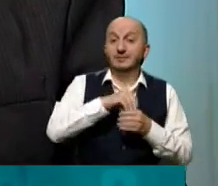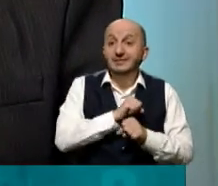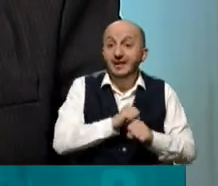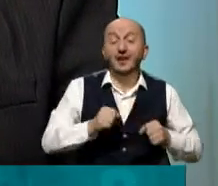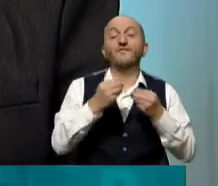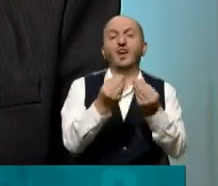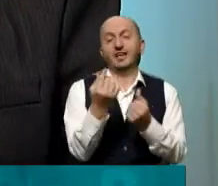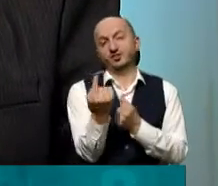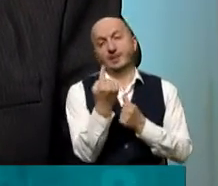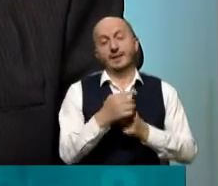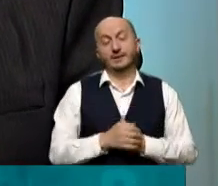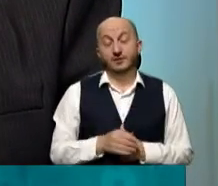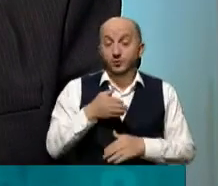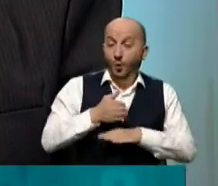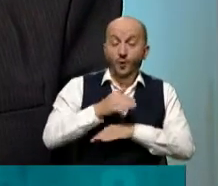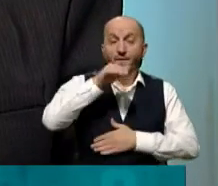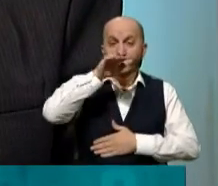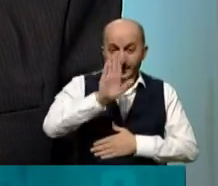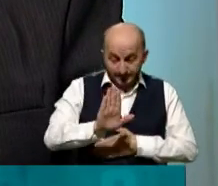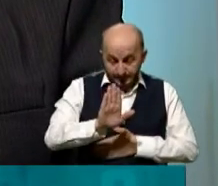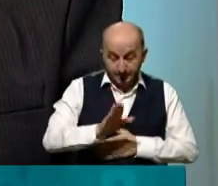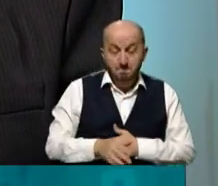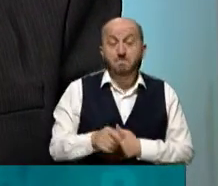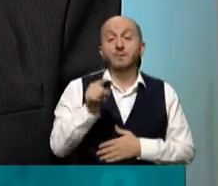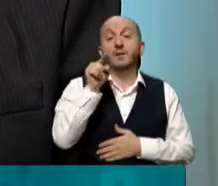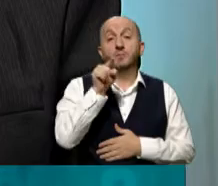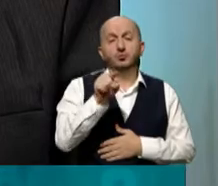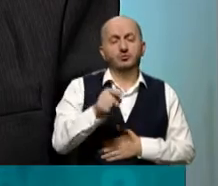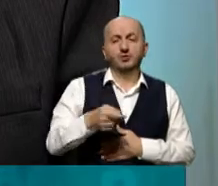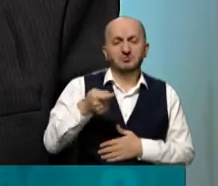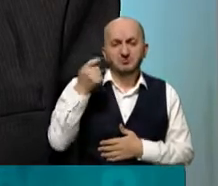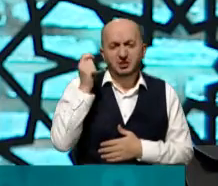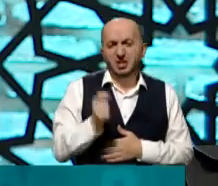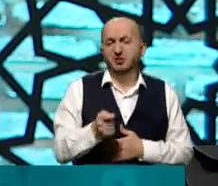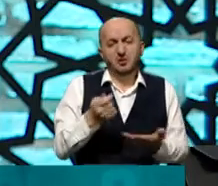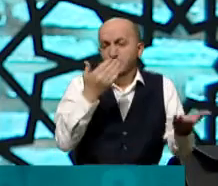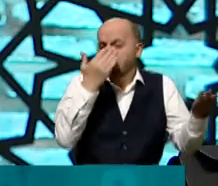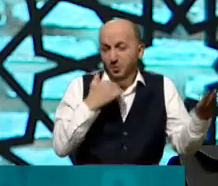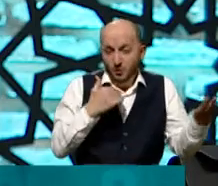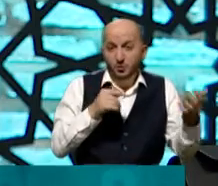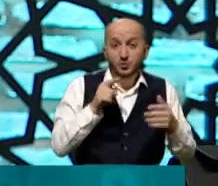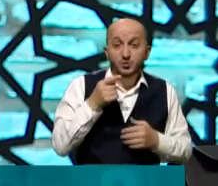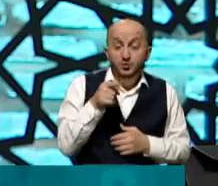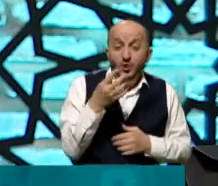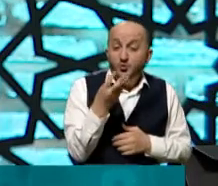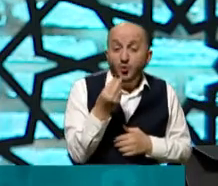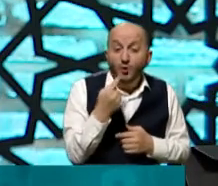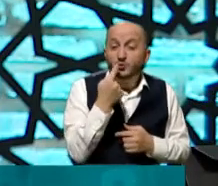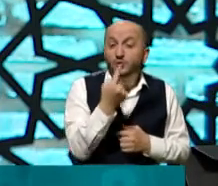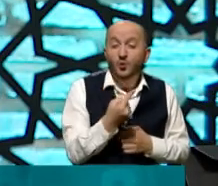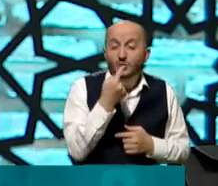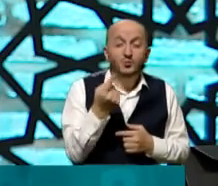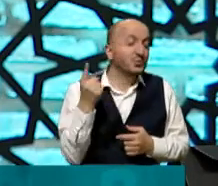yaralayan şeylerdir. Doğru değildir ve bunların aslı esası da yoktur. Hocam şunu da çok söyledikleri için hani